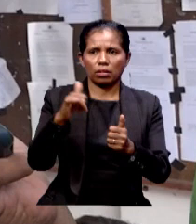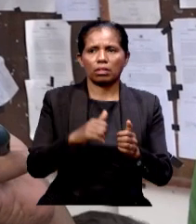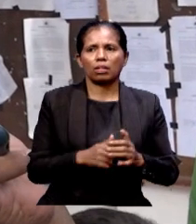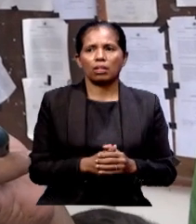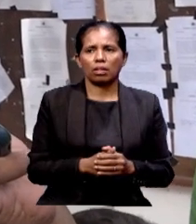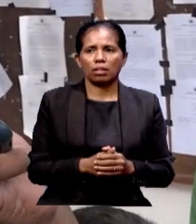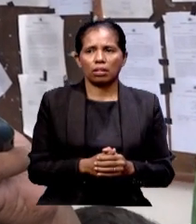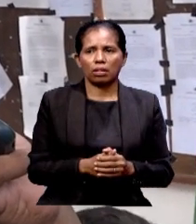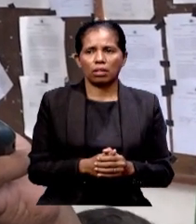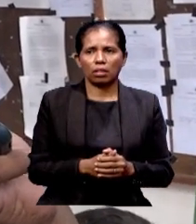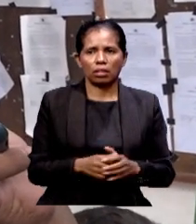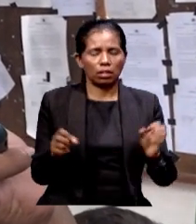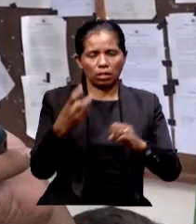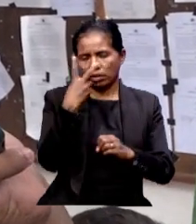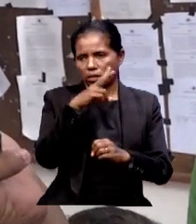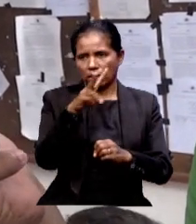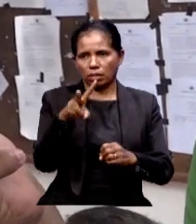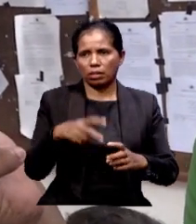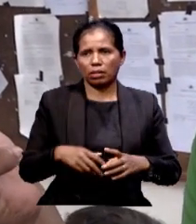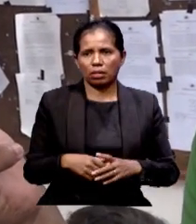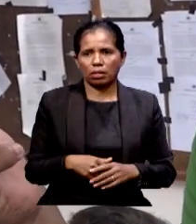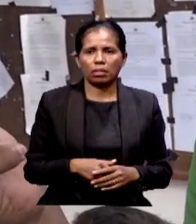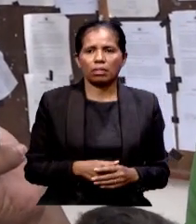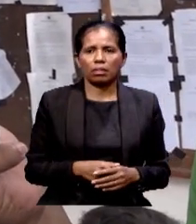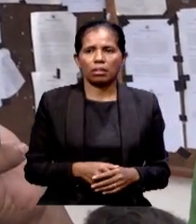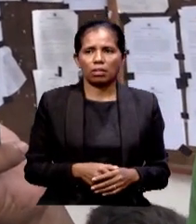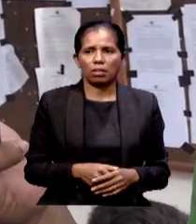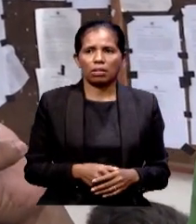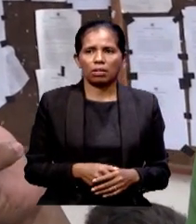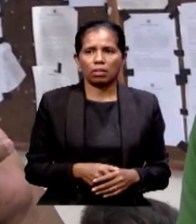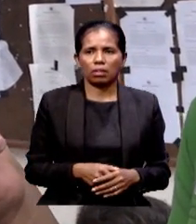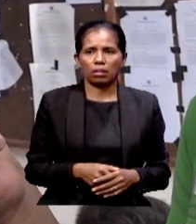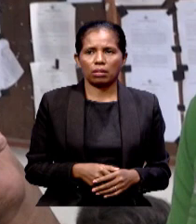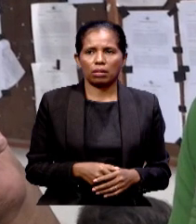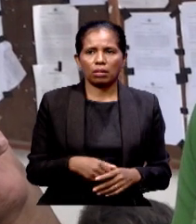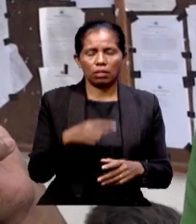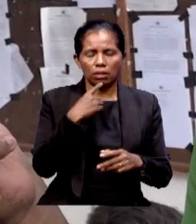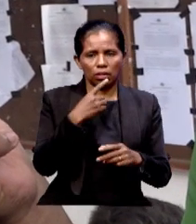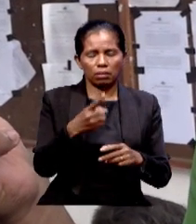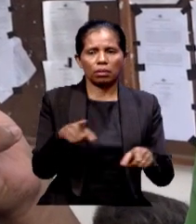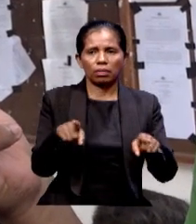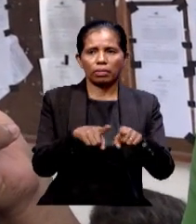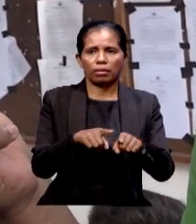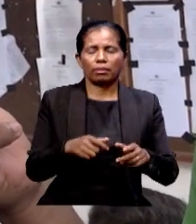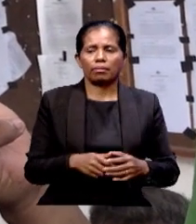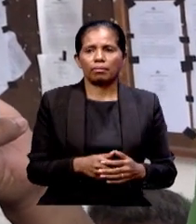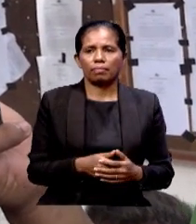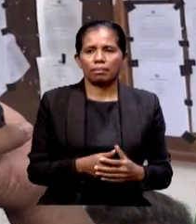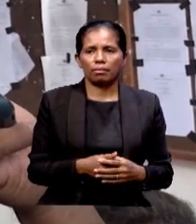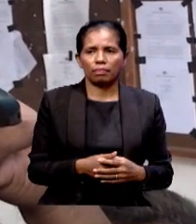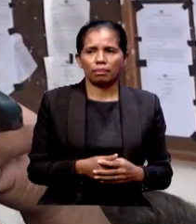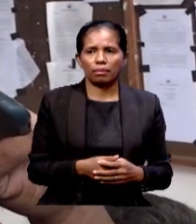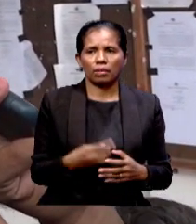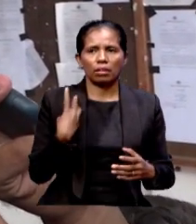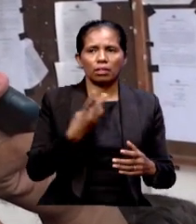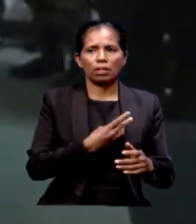autoridade sera lahare então ne ni a consequência ma kira ne mi tau tu lautur